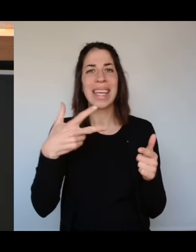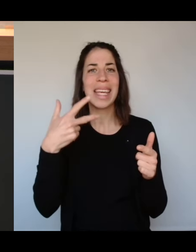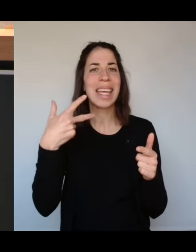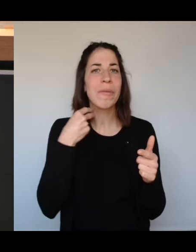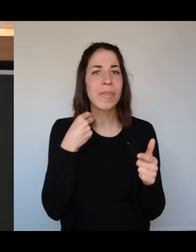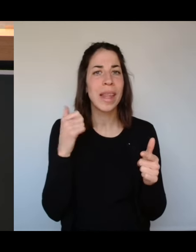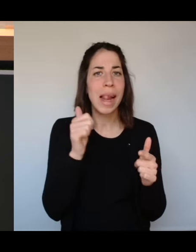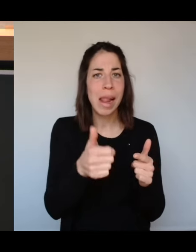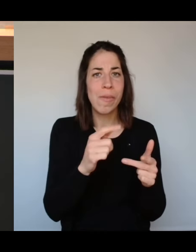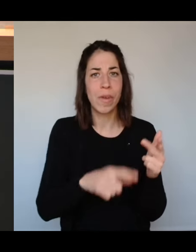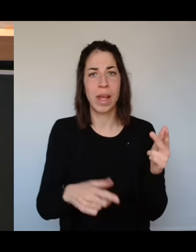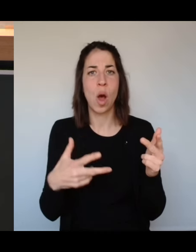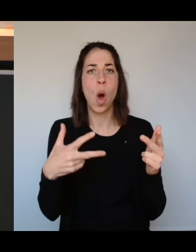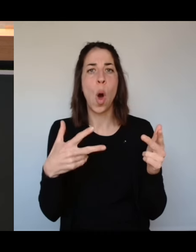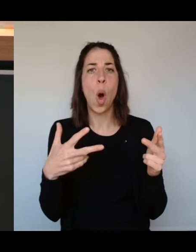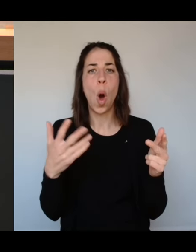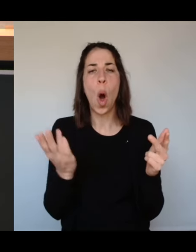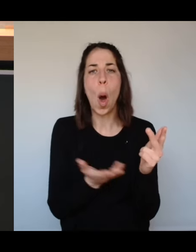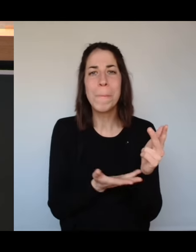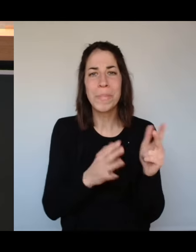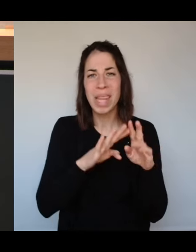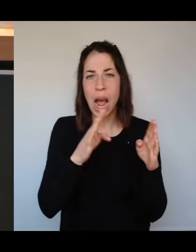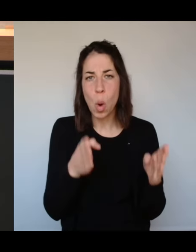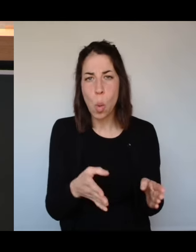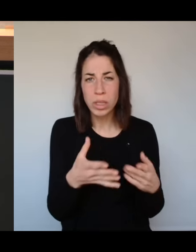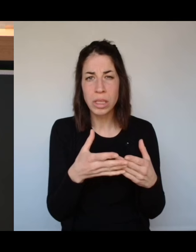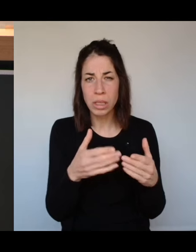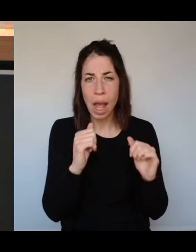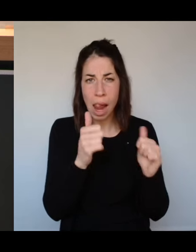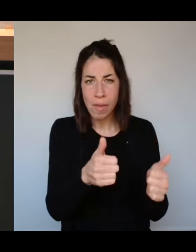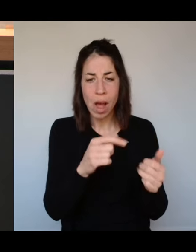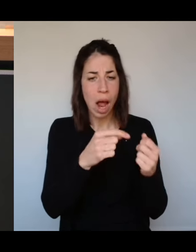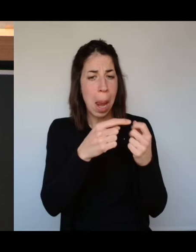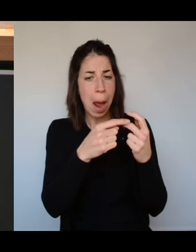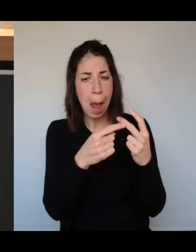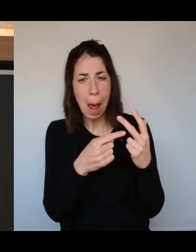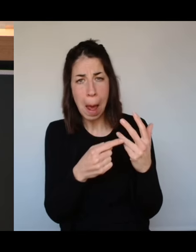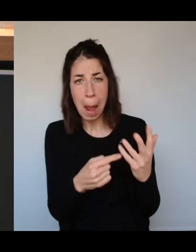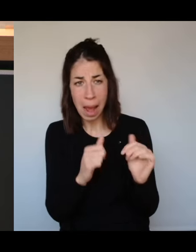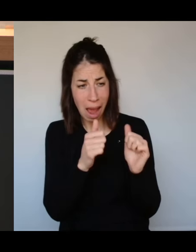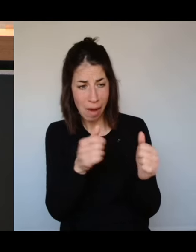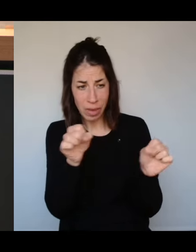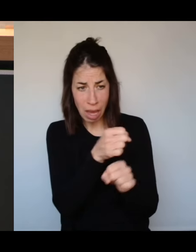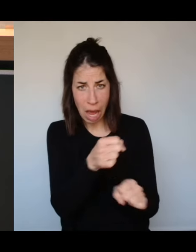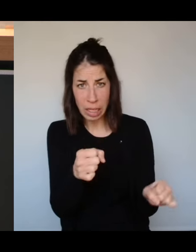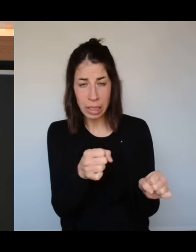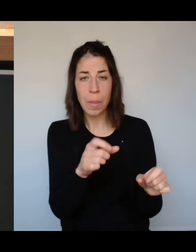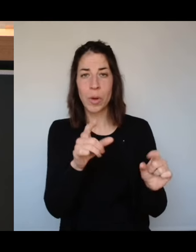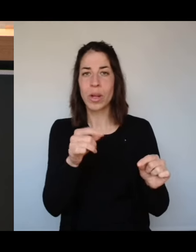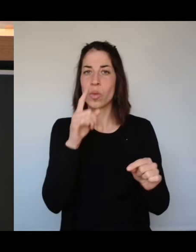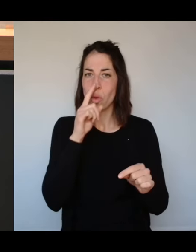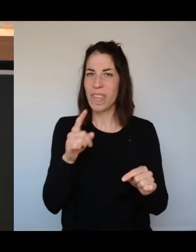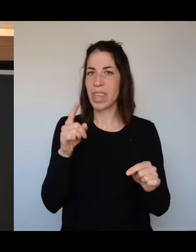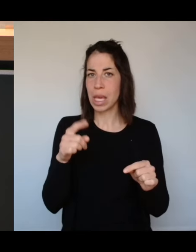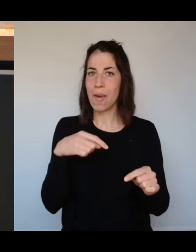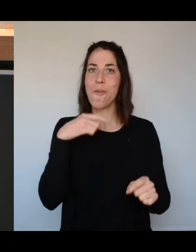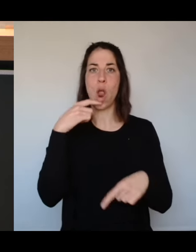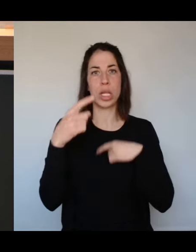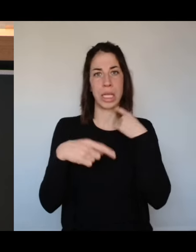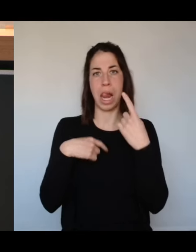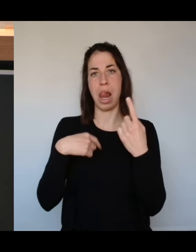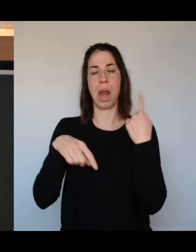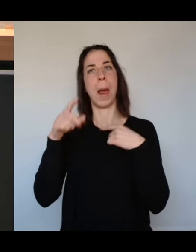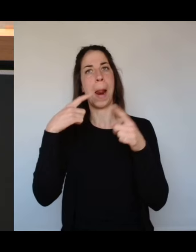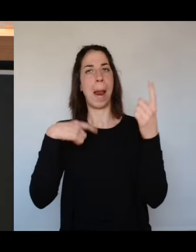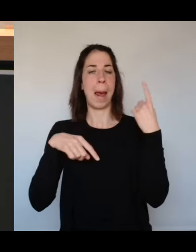Art, dass dieses nichts anderes sind als Floskeln? Das ist doch viel schwerer durchzusetzen als das, worum es hier